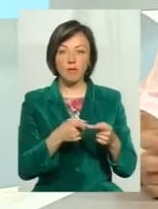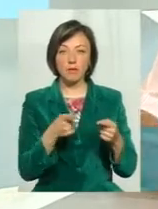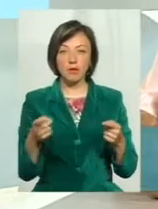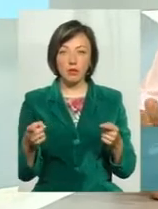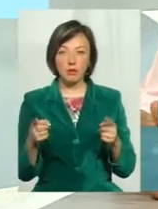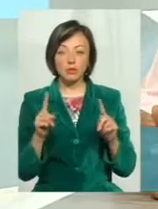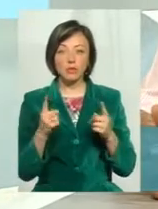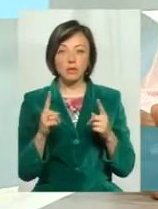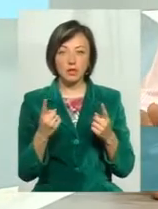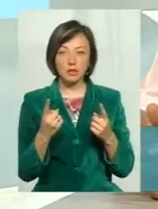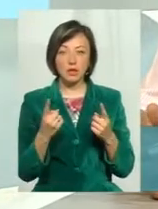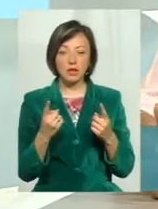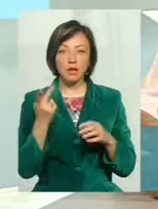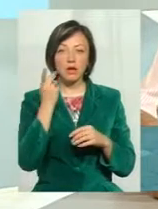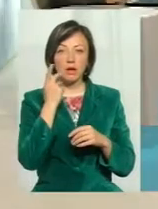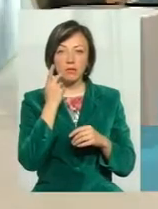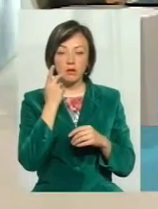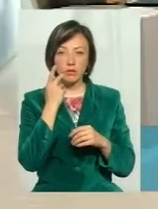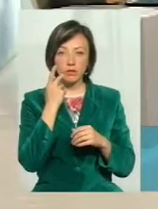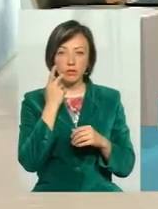оскільки, як правило,